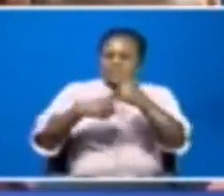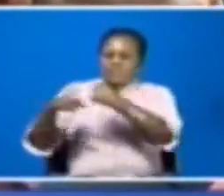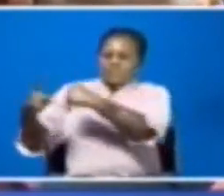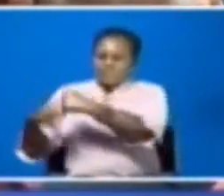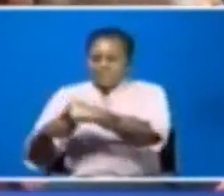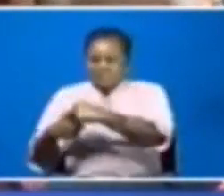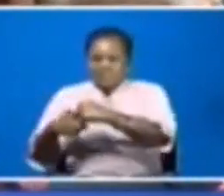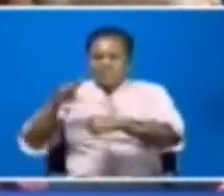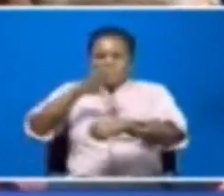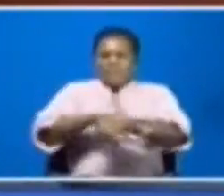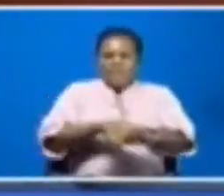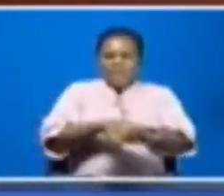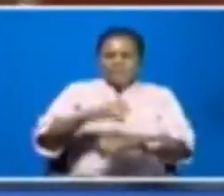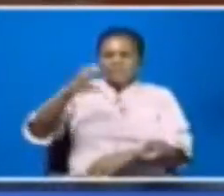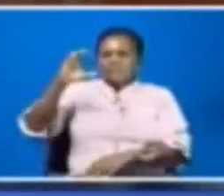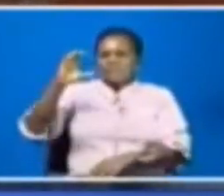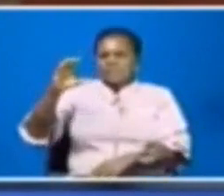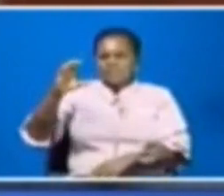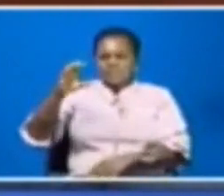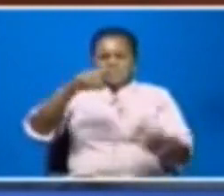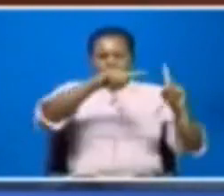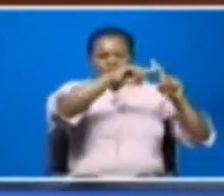1,269 waliopata alama ya cha chanya